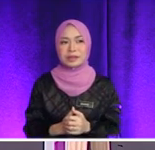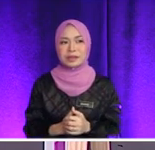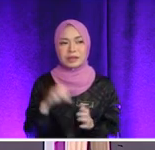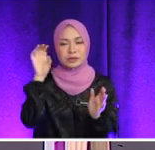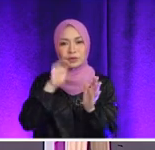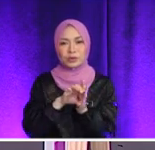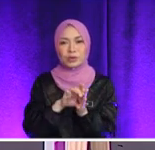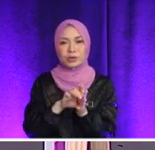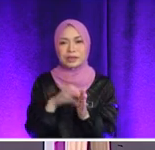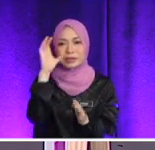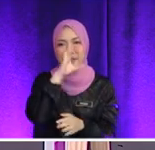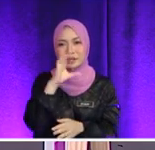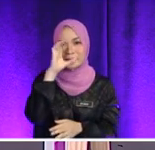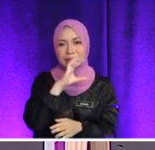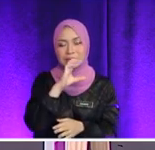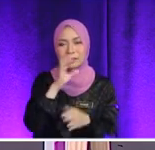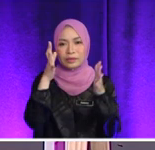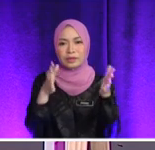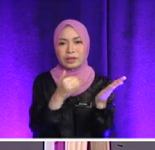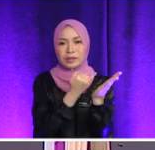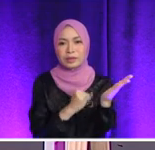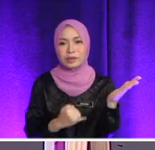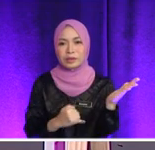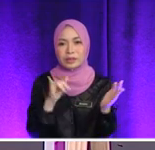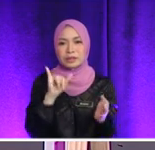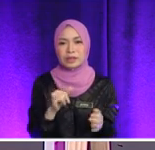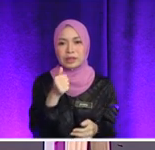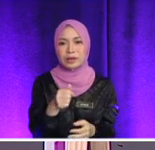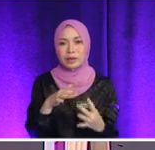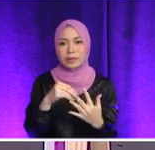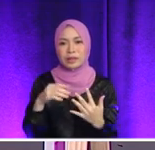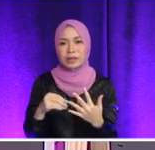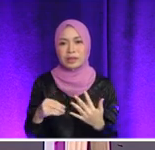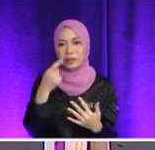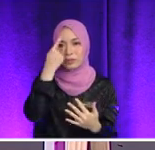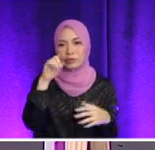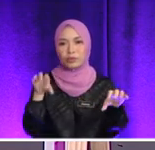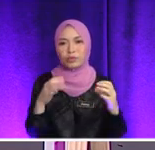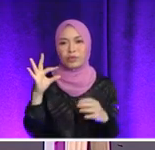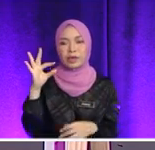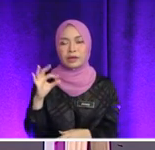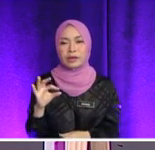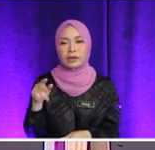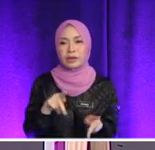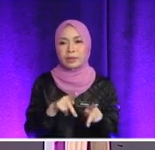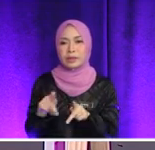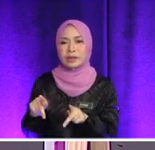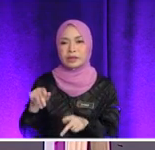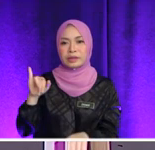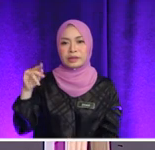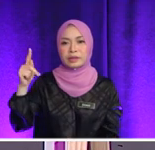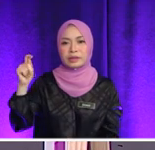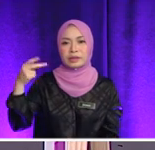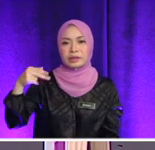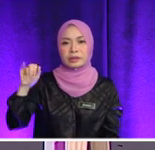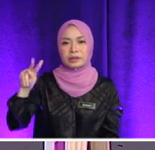tema ya oke tema untuk kamu pada hari ini adalah tema berkaitan dengan kehidupan eee